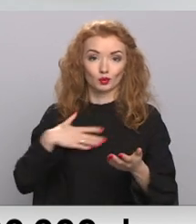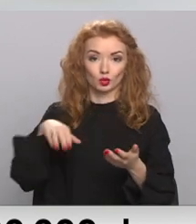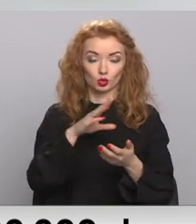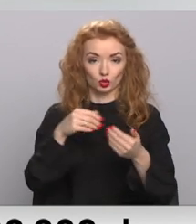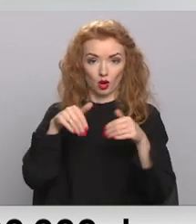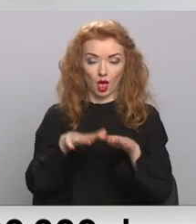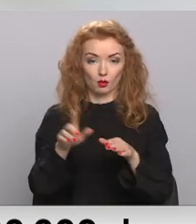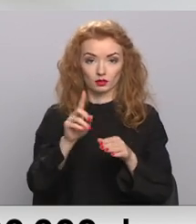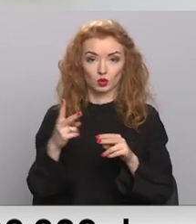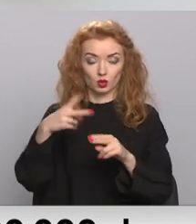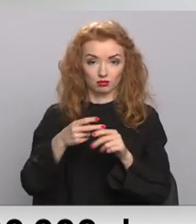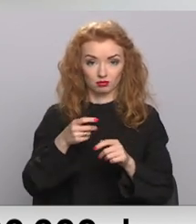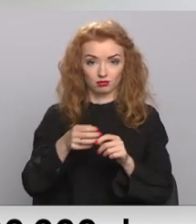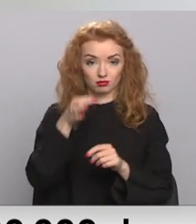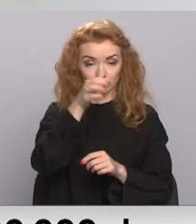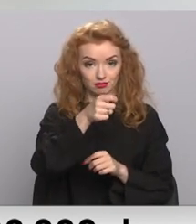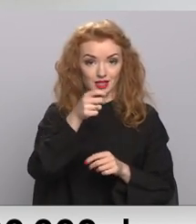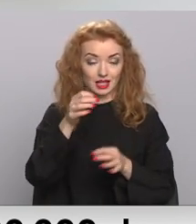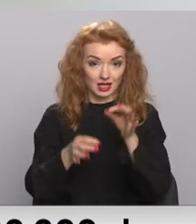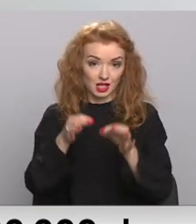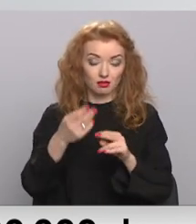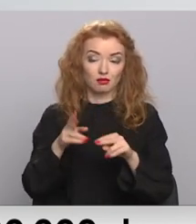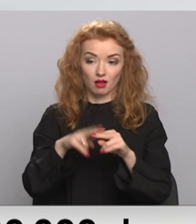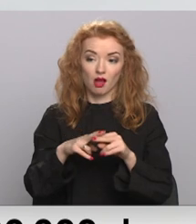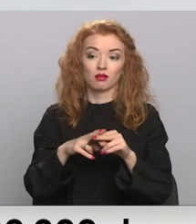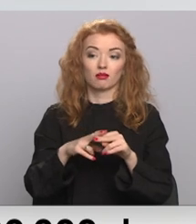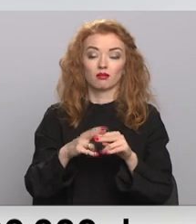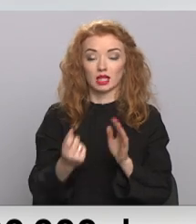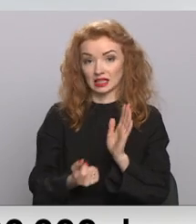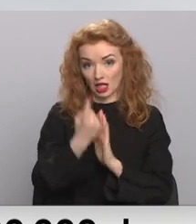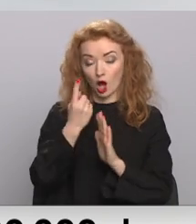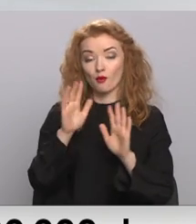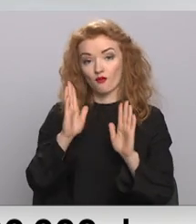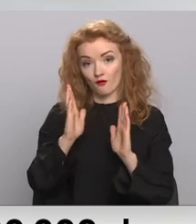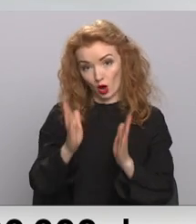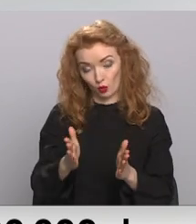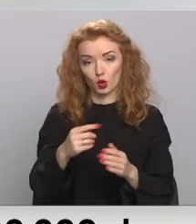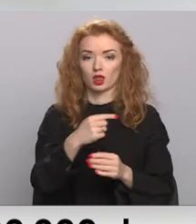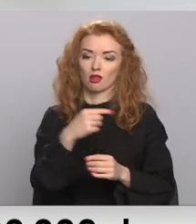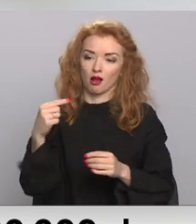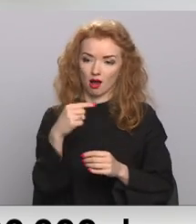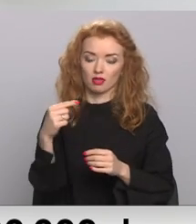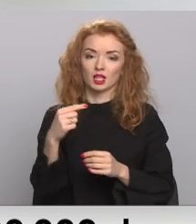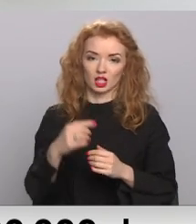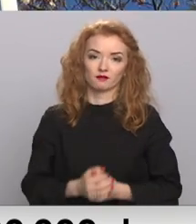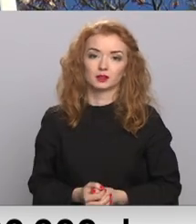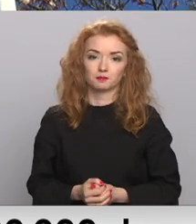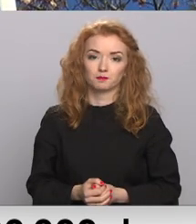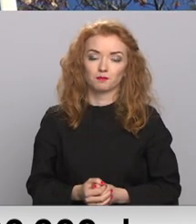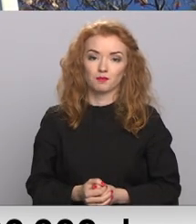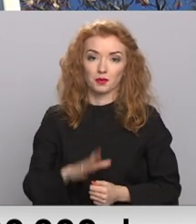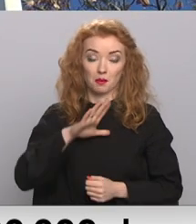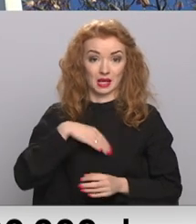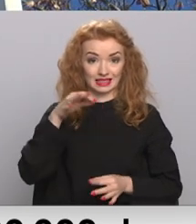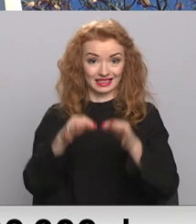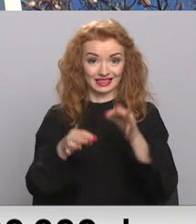tā tiesā, tad tie iznākums var būt arī negatīvs birojam. Ja. Pēc tiesvedības